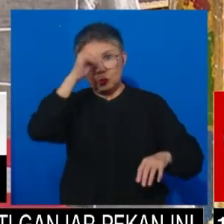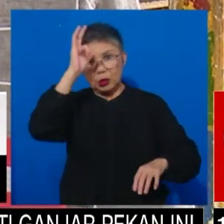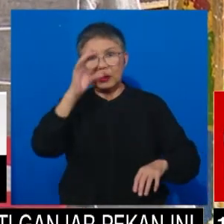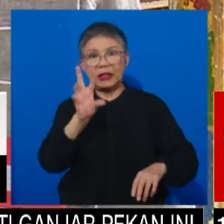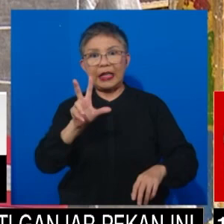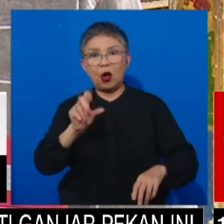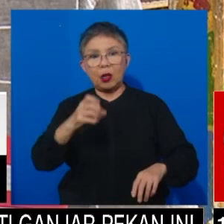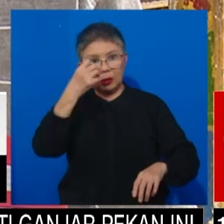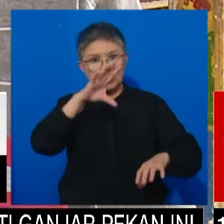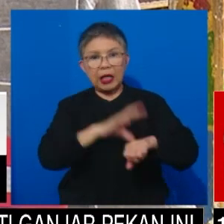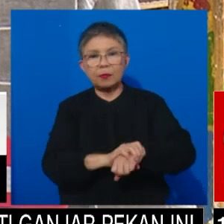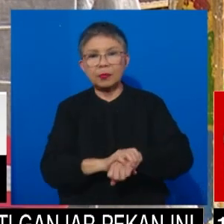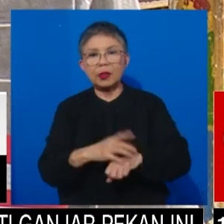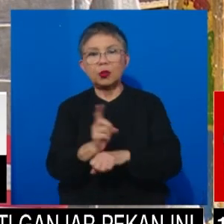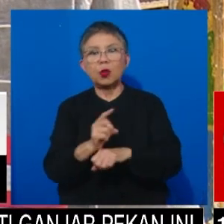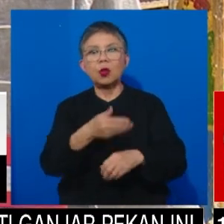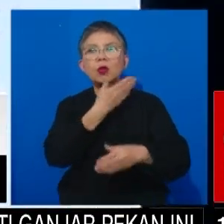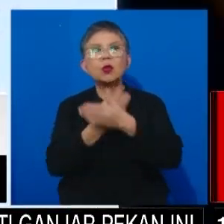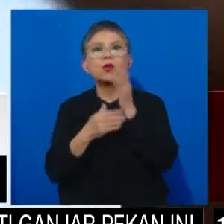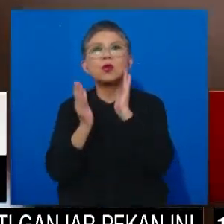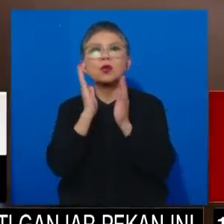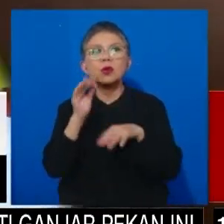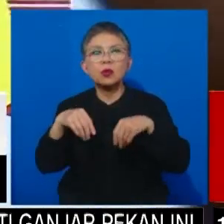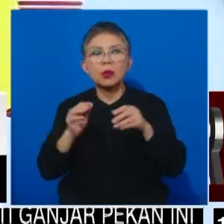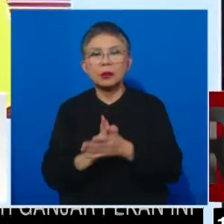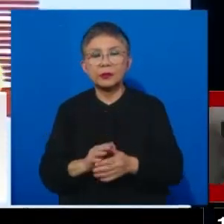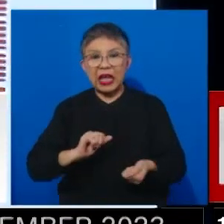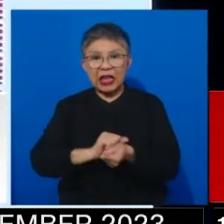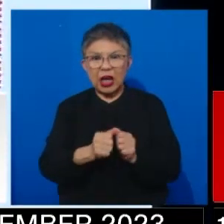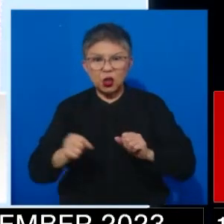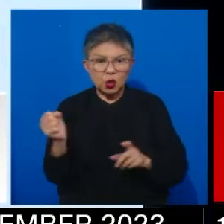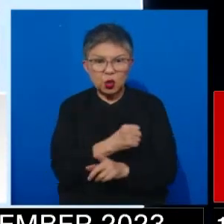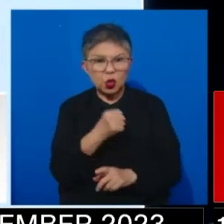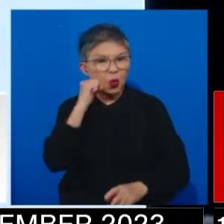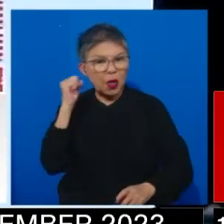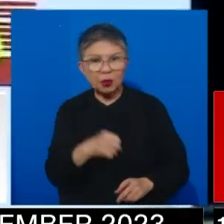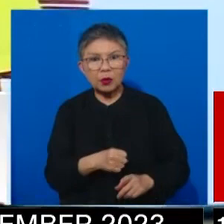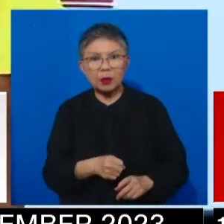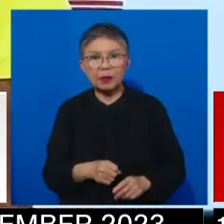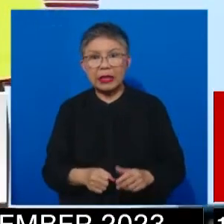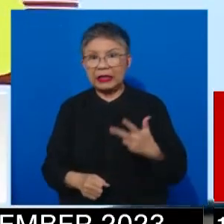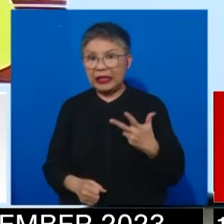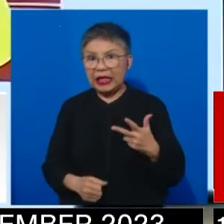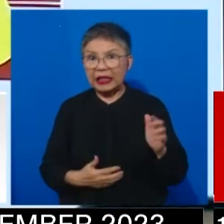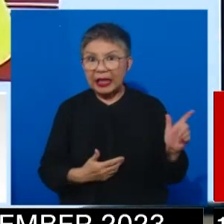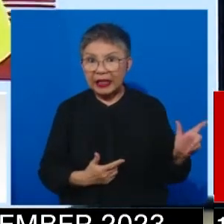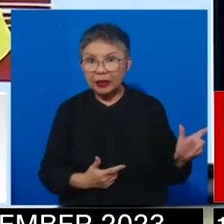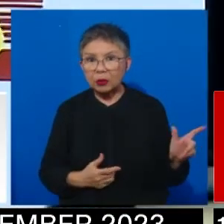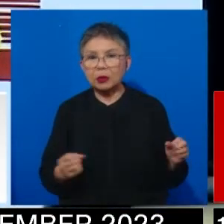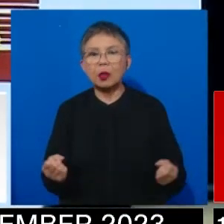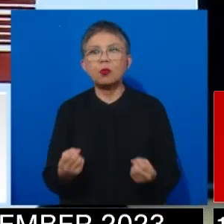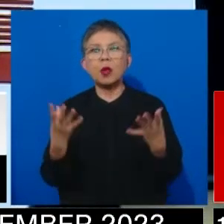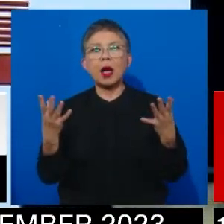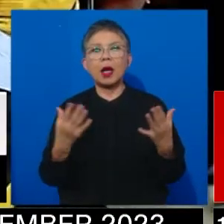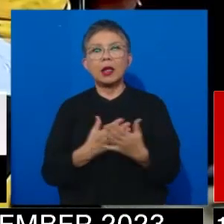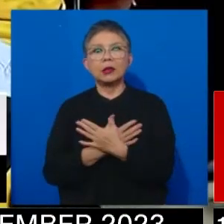Penangkapan di kios yang menjual kosmetik. Kasus penganiayaan maut yang diduga dilakukan oleh anggota TNI ini terungkap setelah